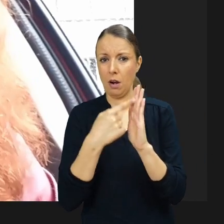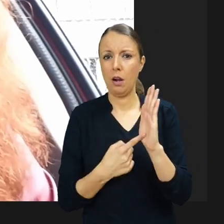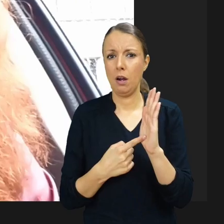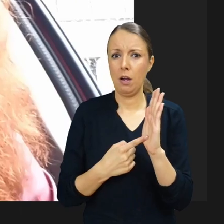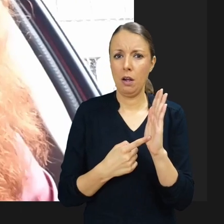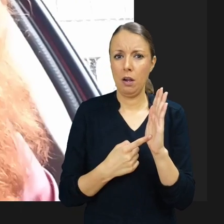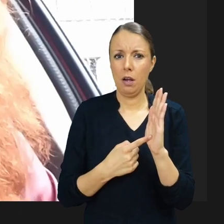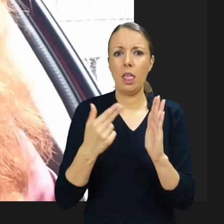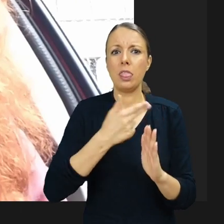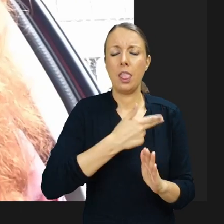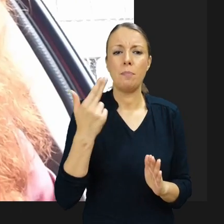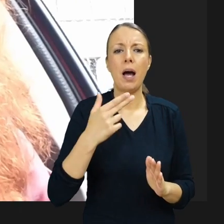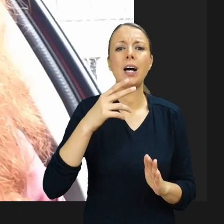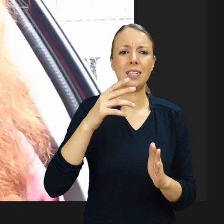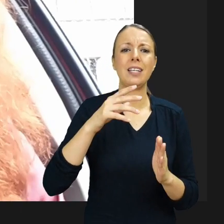o sądach powszechnych.